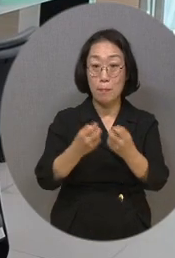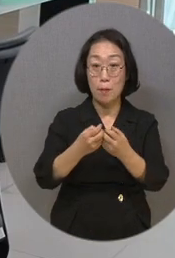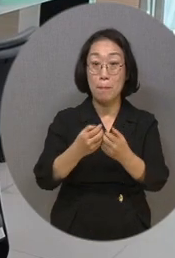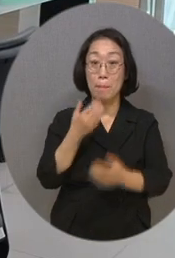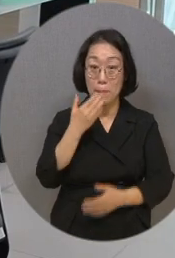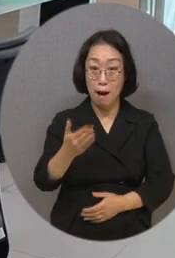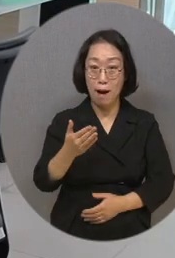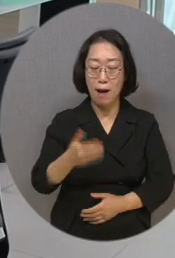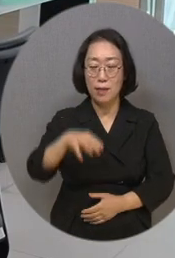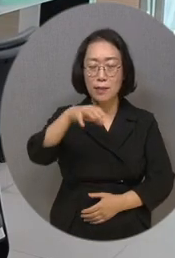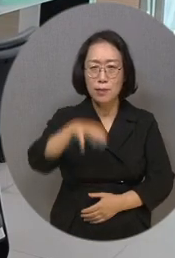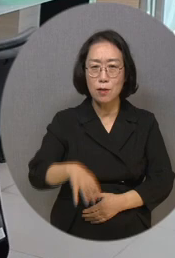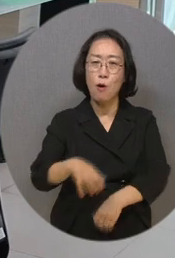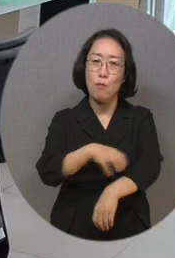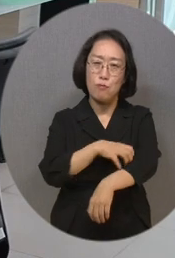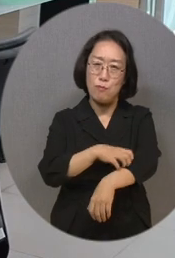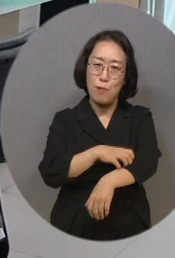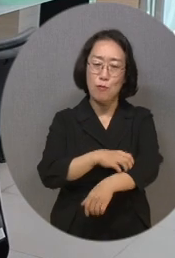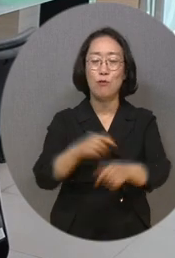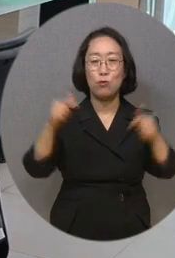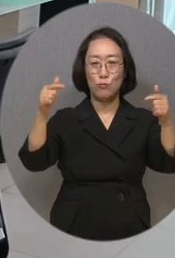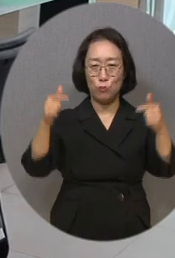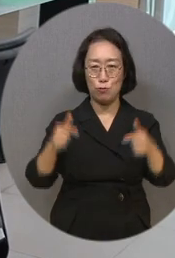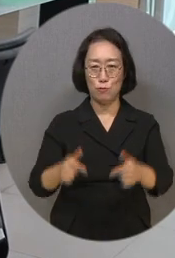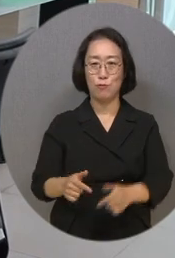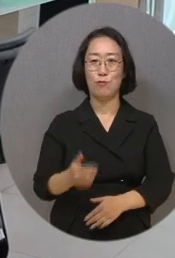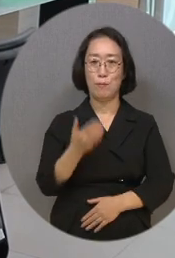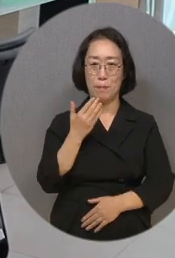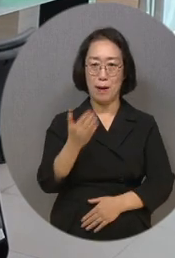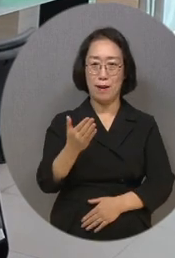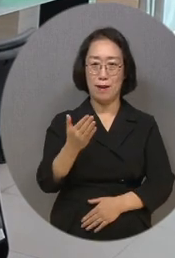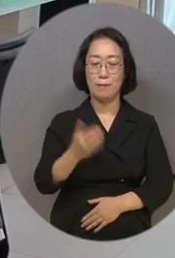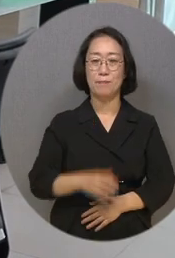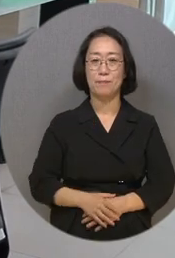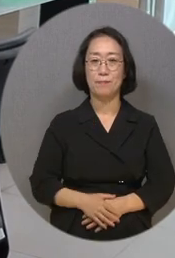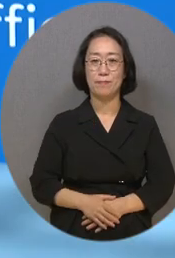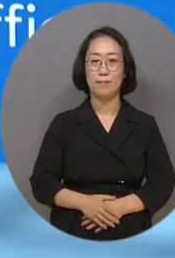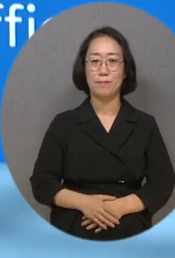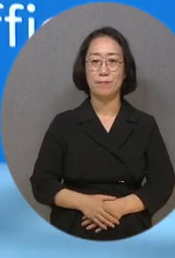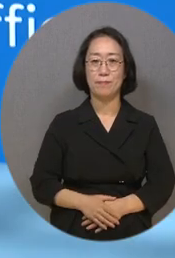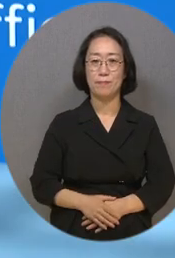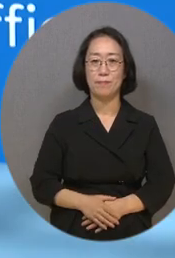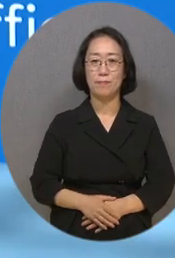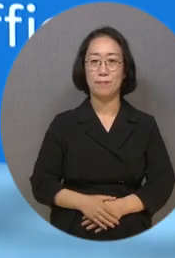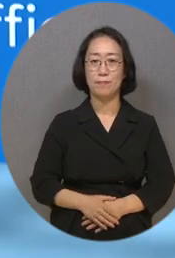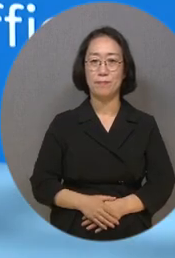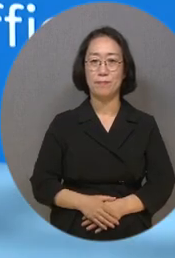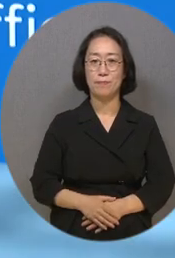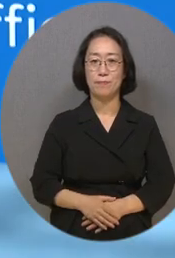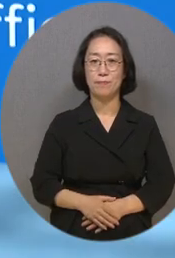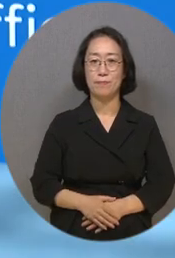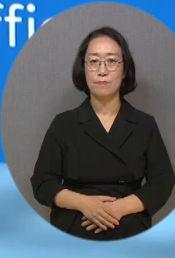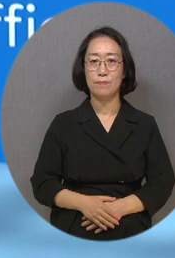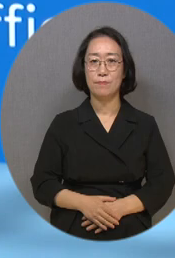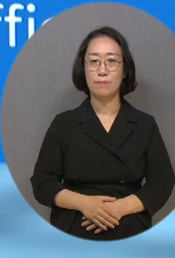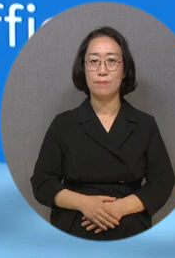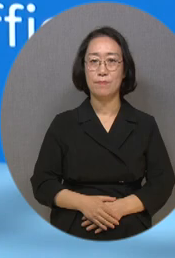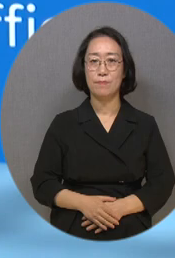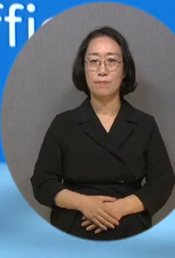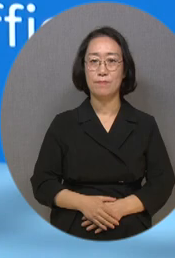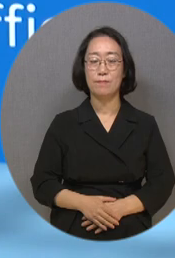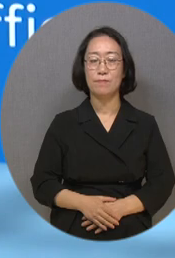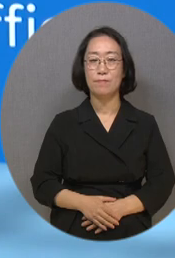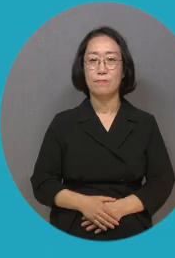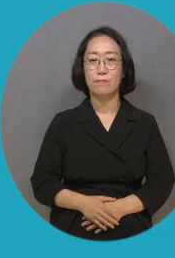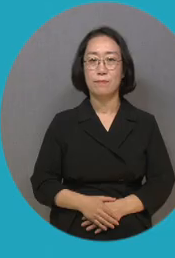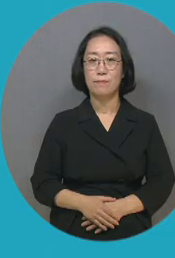동부지역 주민들의 행정 불편이 크게 개선될 전망입니다. 복지TV 뉴스 김정현입니다.